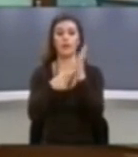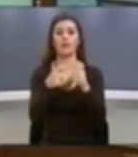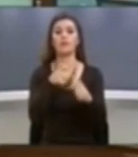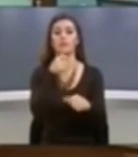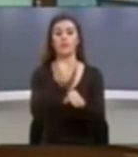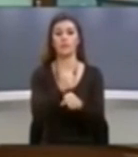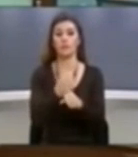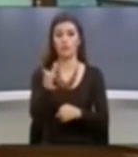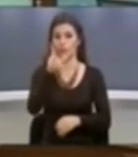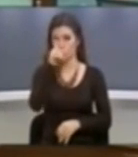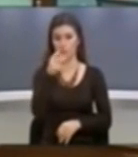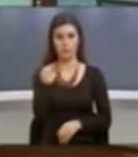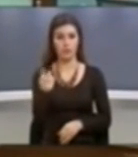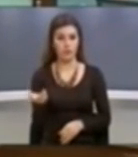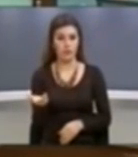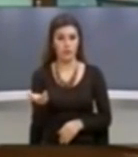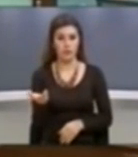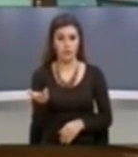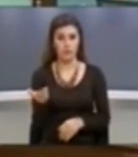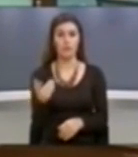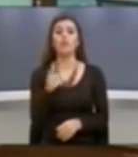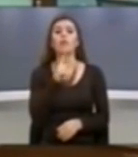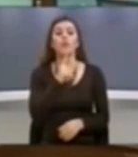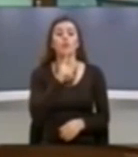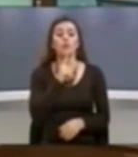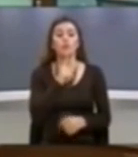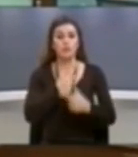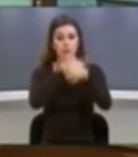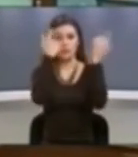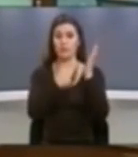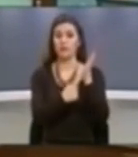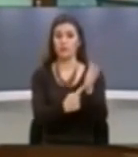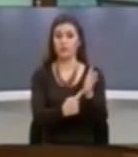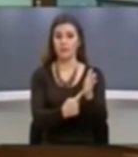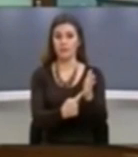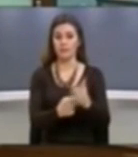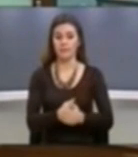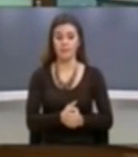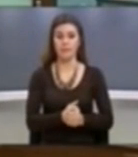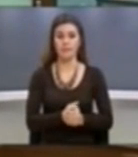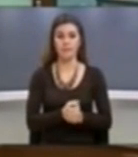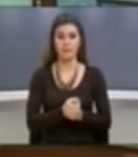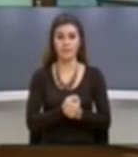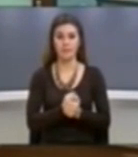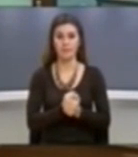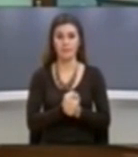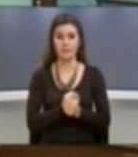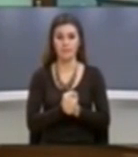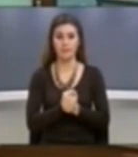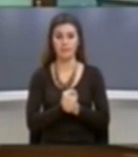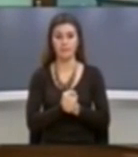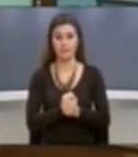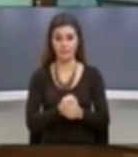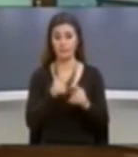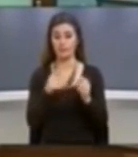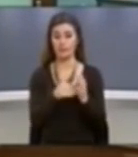qeverisni komunën e Prishtinës. Cila është pasyra juaj e qeverisës? Sa i përket shikut,